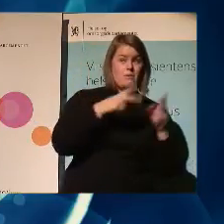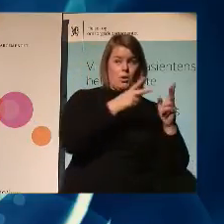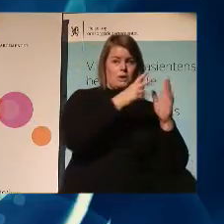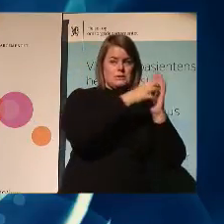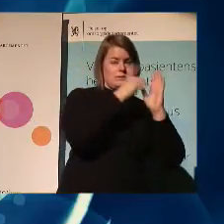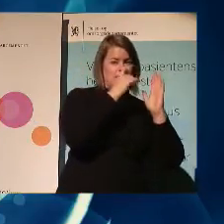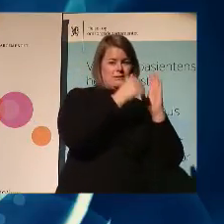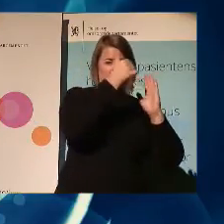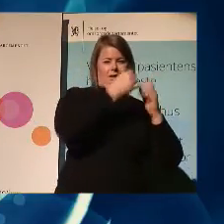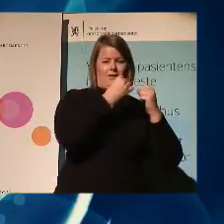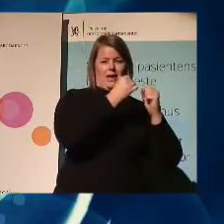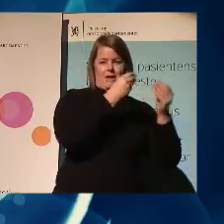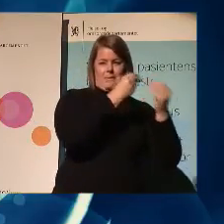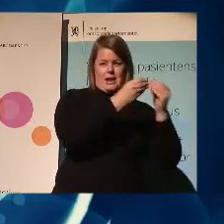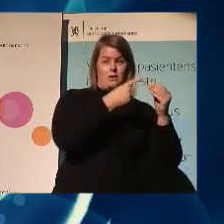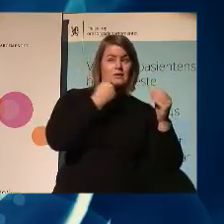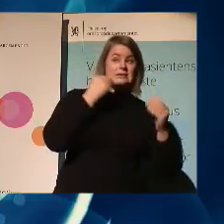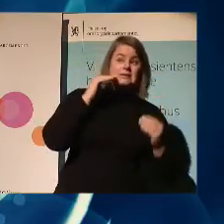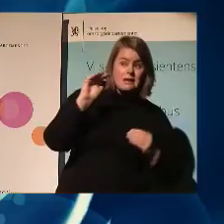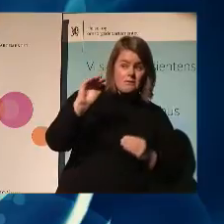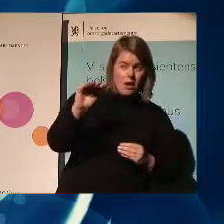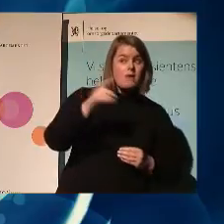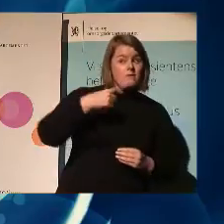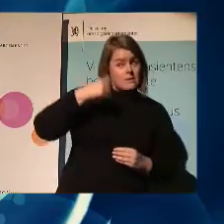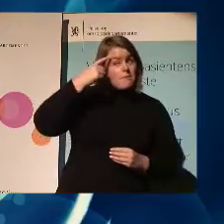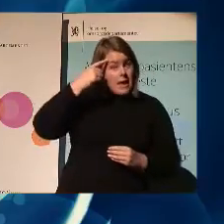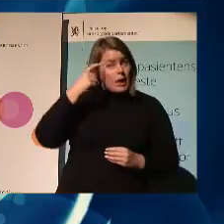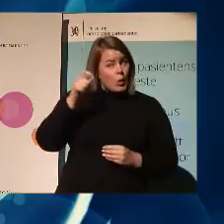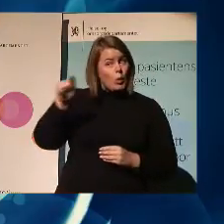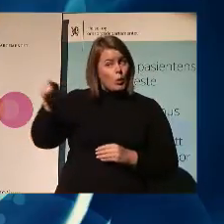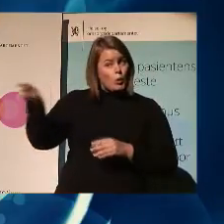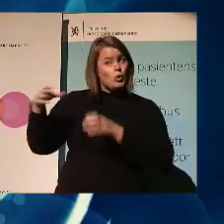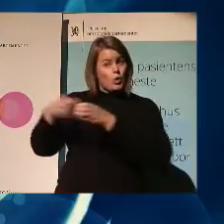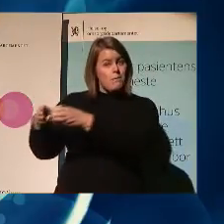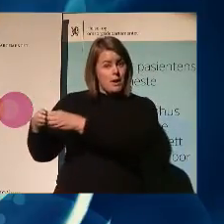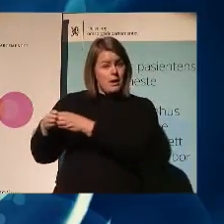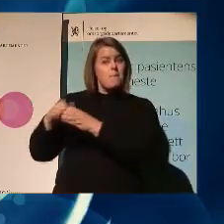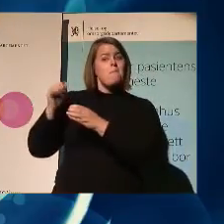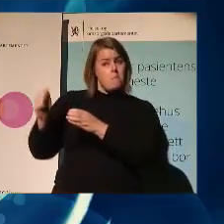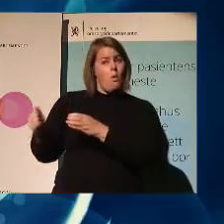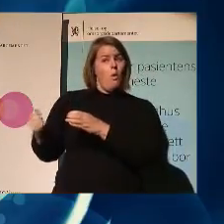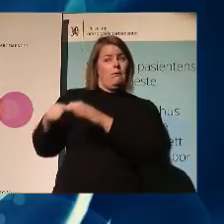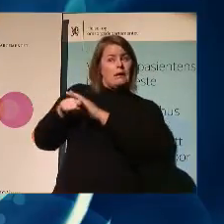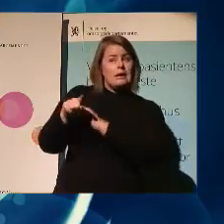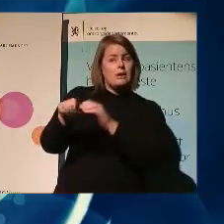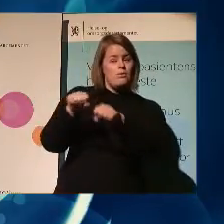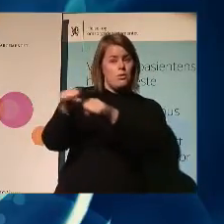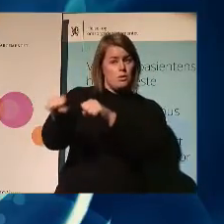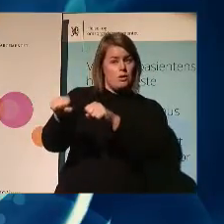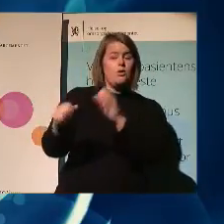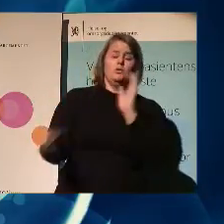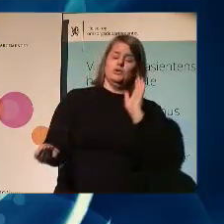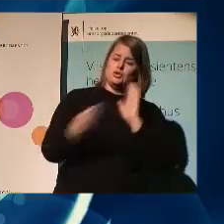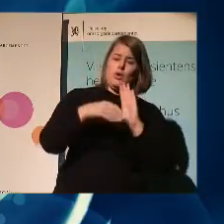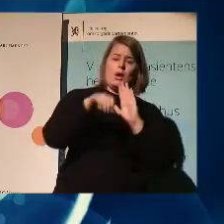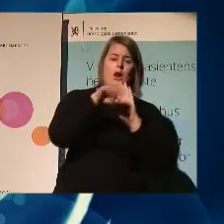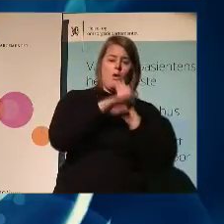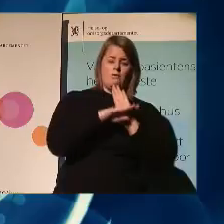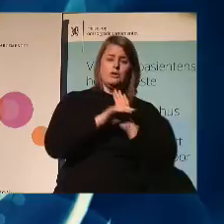viktigste virkemiddel ved å si at vi mener det grupper som man skal ha i kommunen, og vi lovfester det fordi vi mener det så